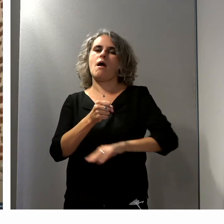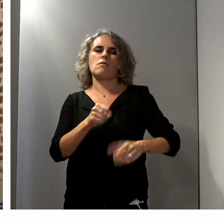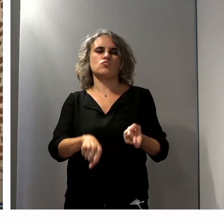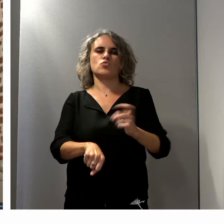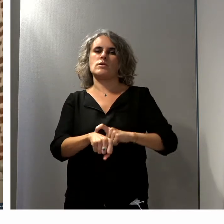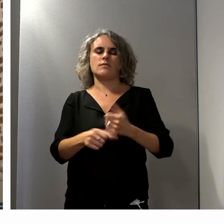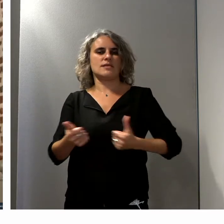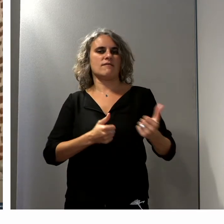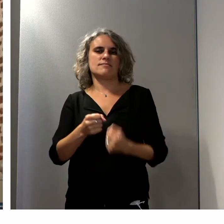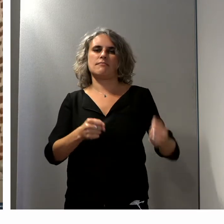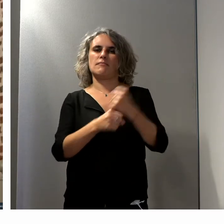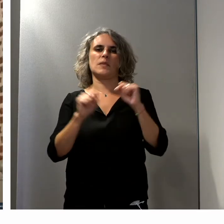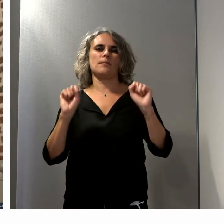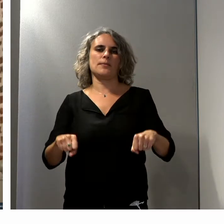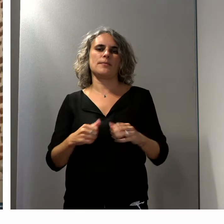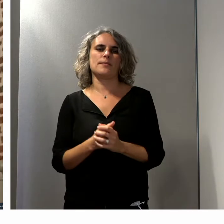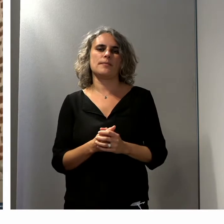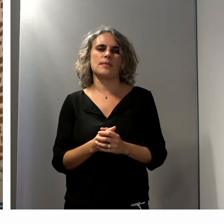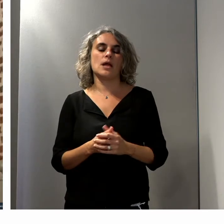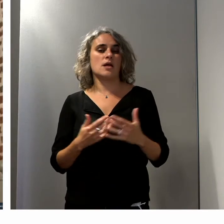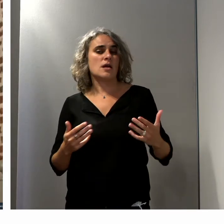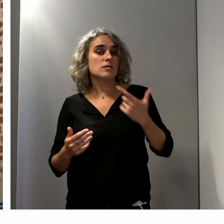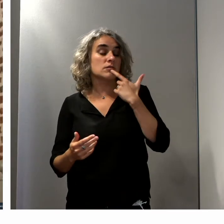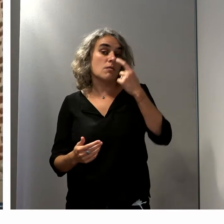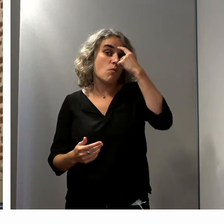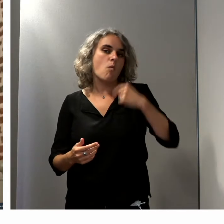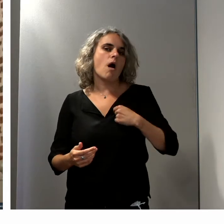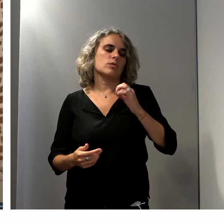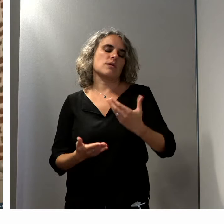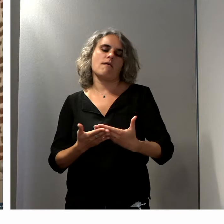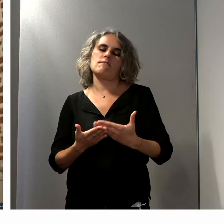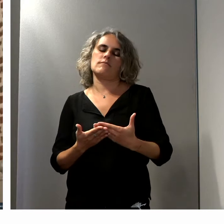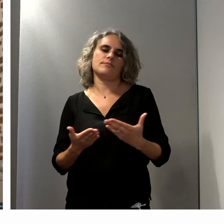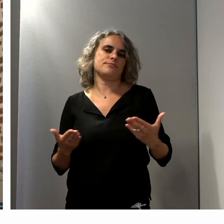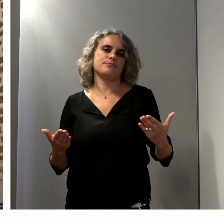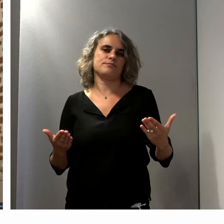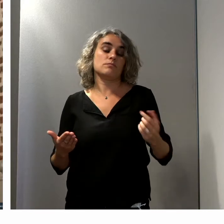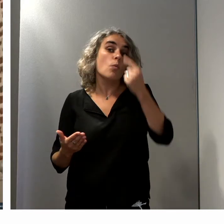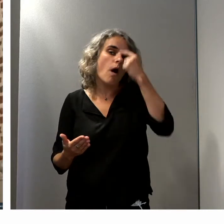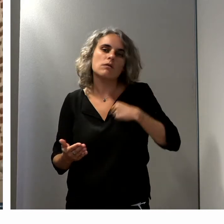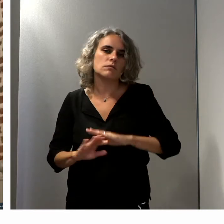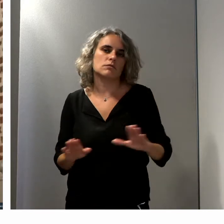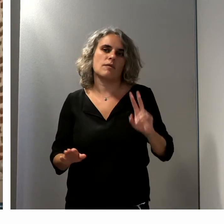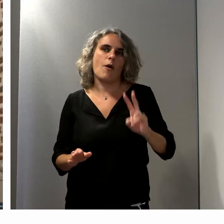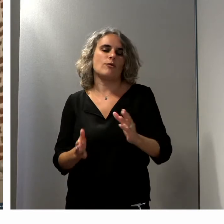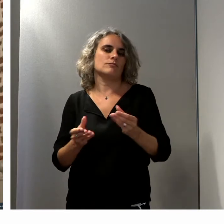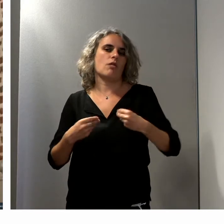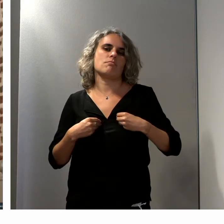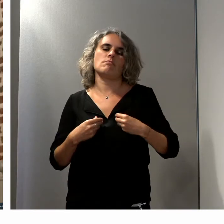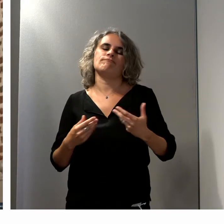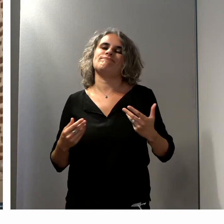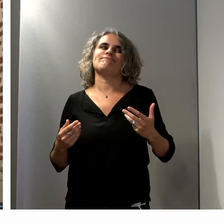pour reconcevoir le service. Donc, c'est vraiment, je trouve, la clé la plus, pour moi en tout cas, la plus